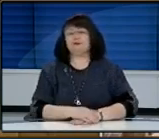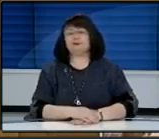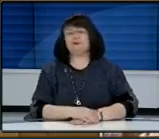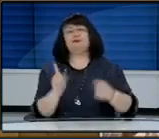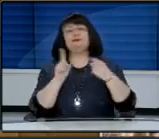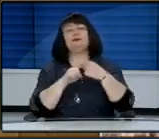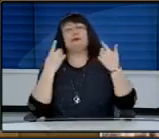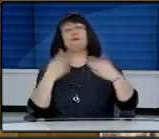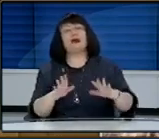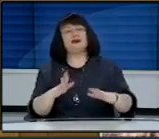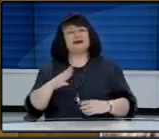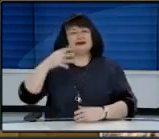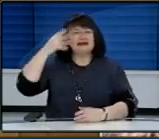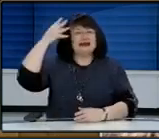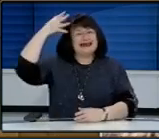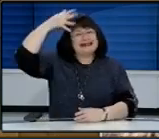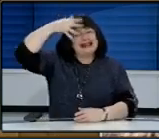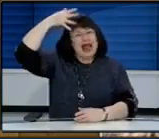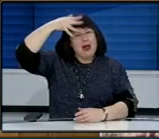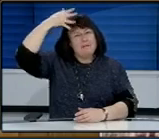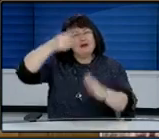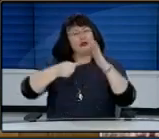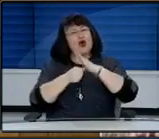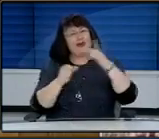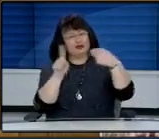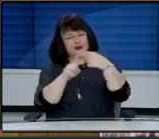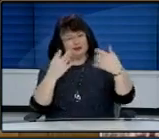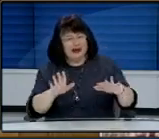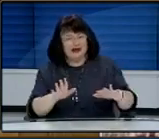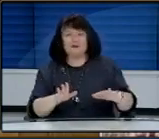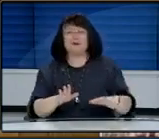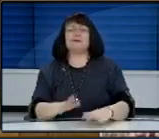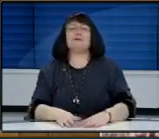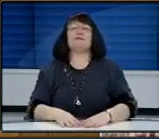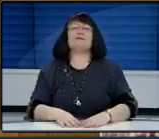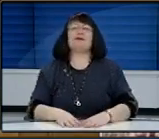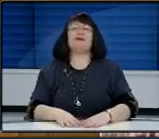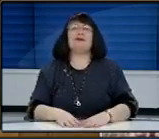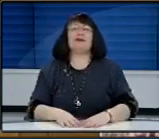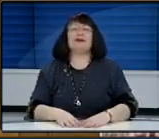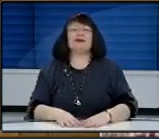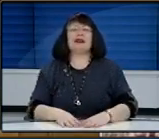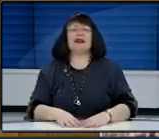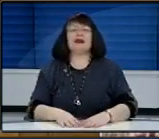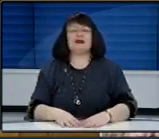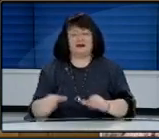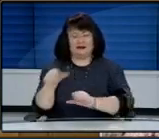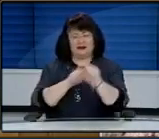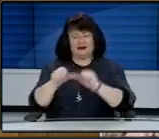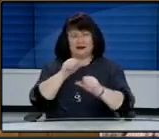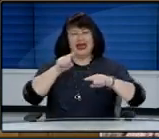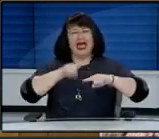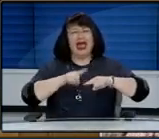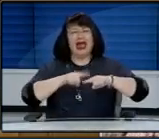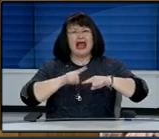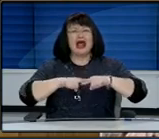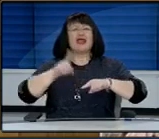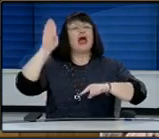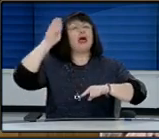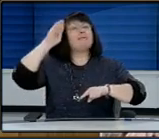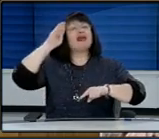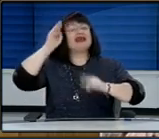χαρίς τον πρόεδρο Τραμπ με την πρώτη αναθεώρηση της ελληνοαμερικανικής αμυντικής συμφωνίας στο